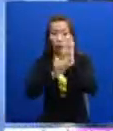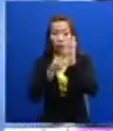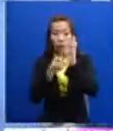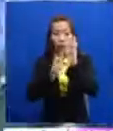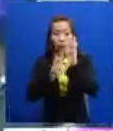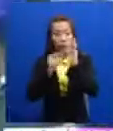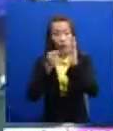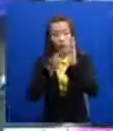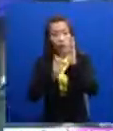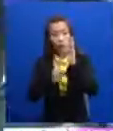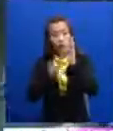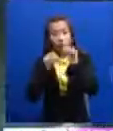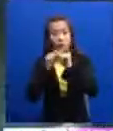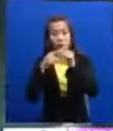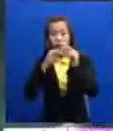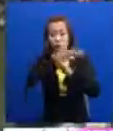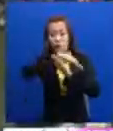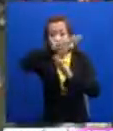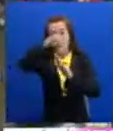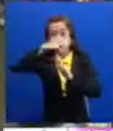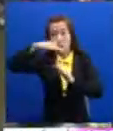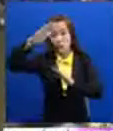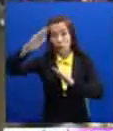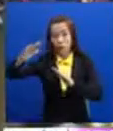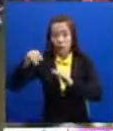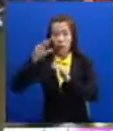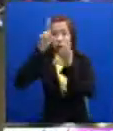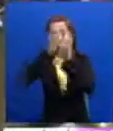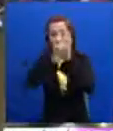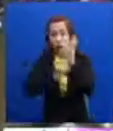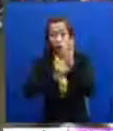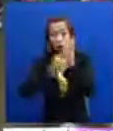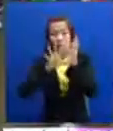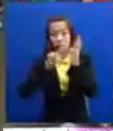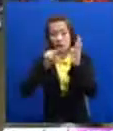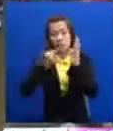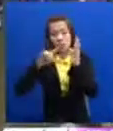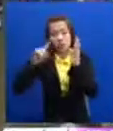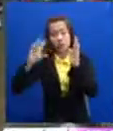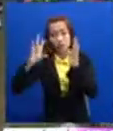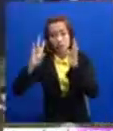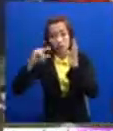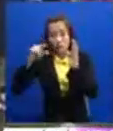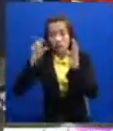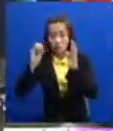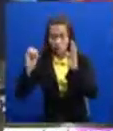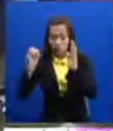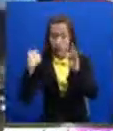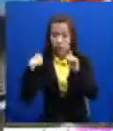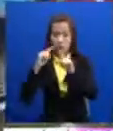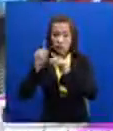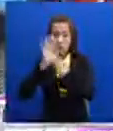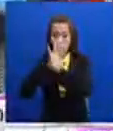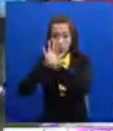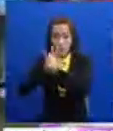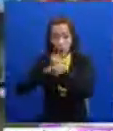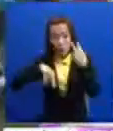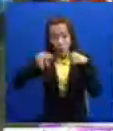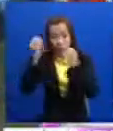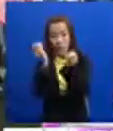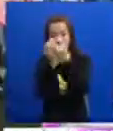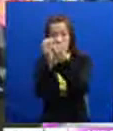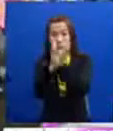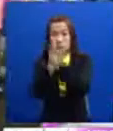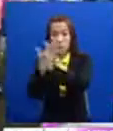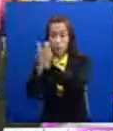องศาเซลเซียสส่วนยอดดอยอุณหภูมิลดต่ำกว่า 5ถึง 7องศาเซลเซียสพร้อมประกาศแจ้งเตือนสภาพอากาศแปรปรวนจะ